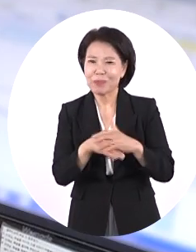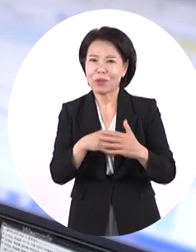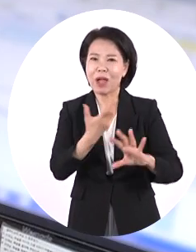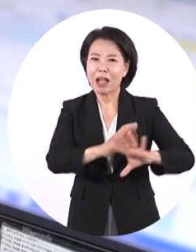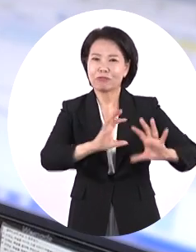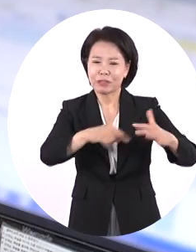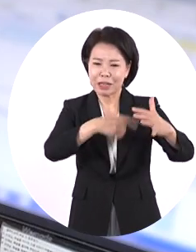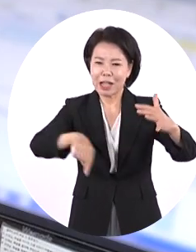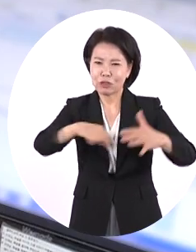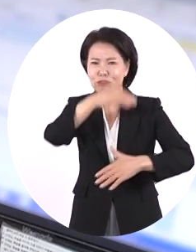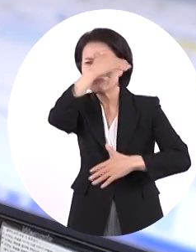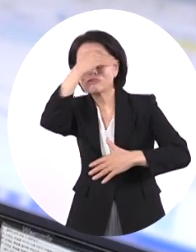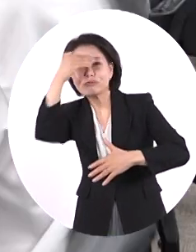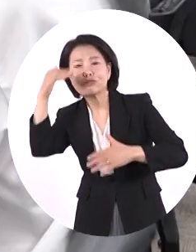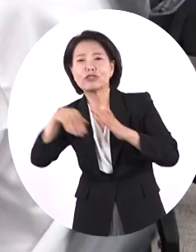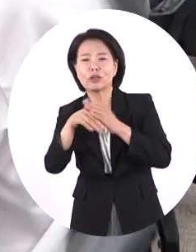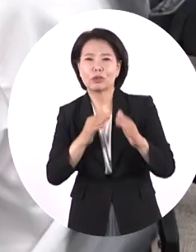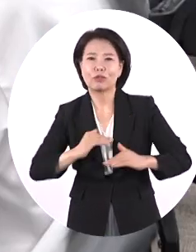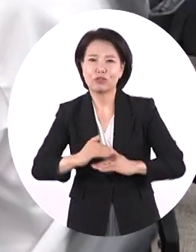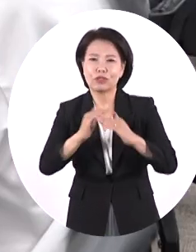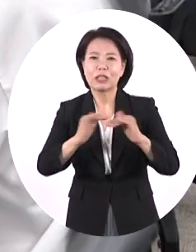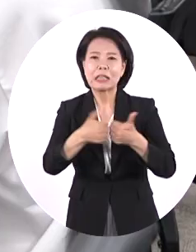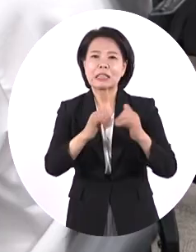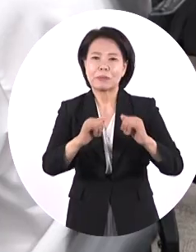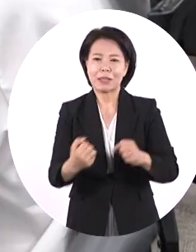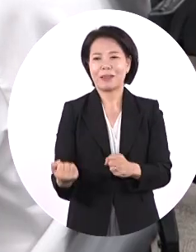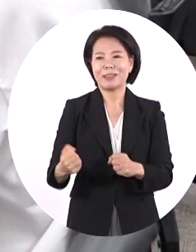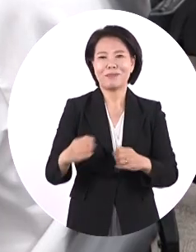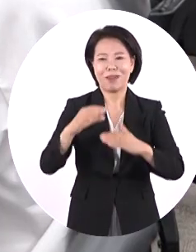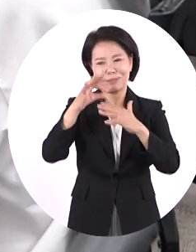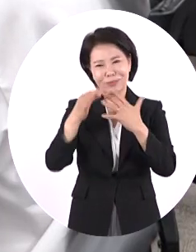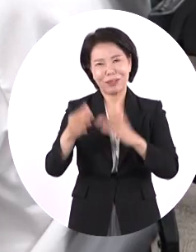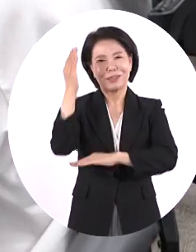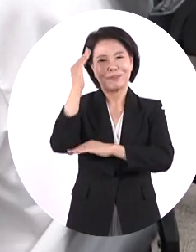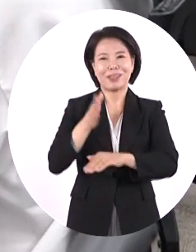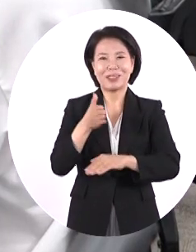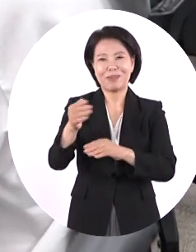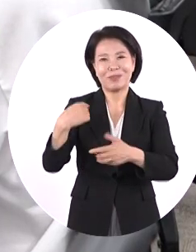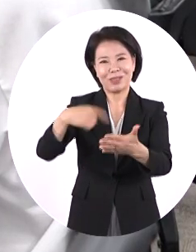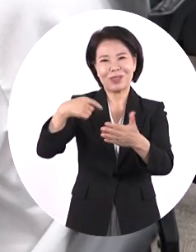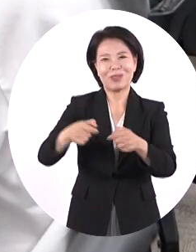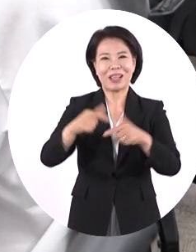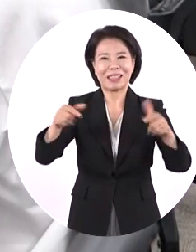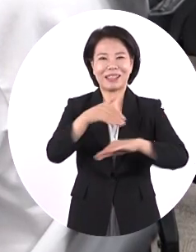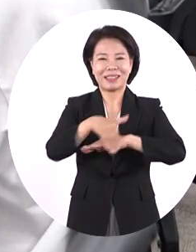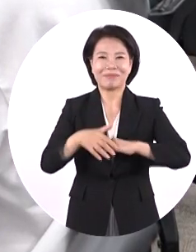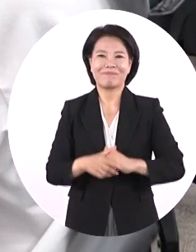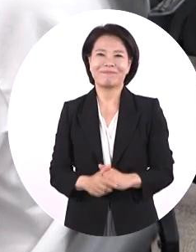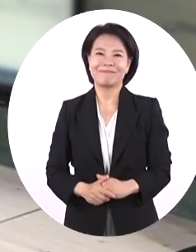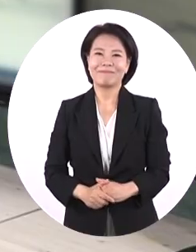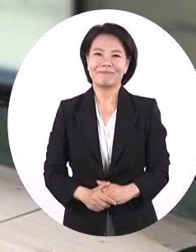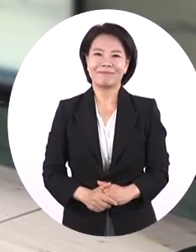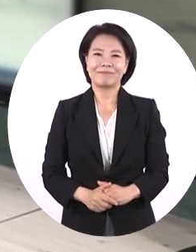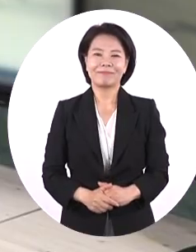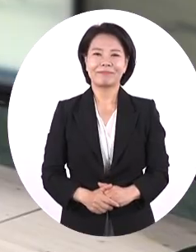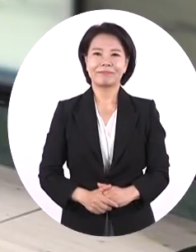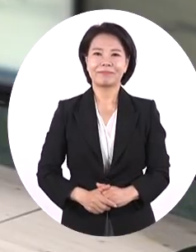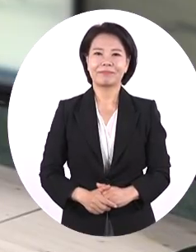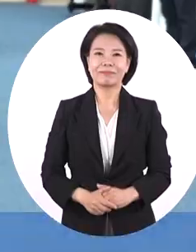프로그램과 국내 탐방을 추진하고 상담사 역량 강화를 위한 전문 교육도 확대할